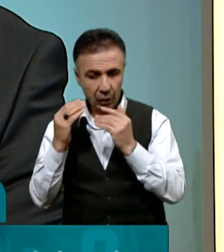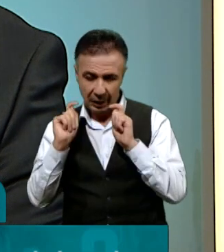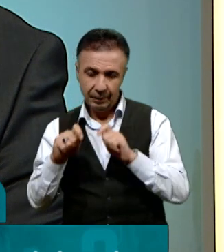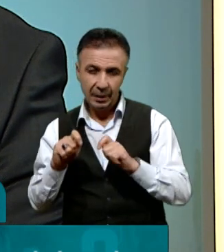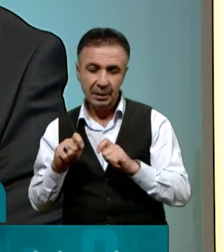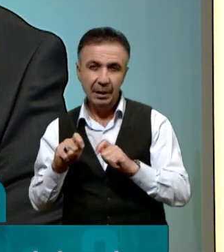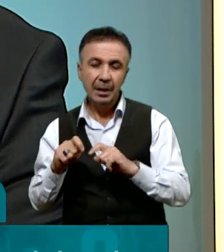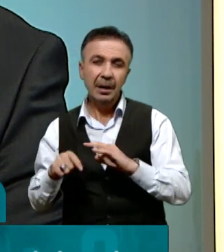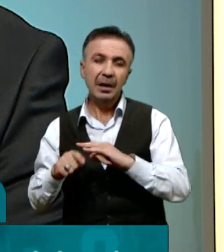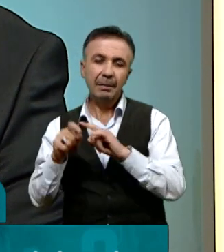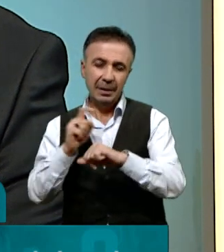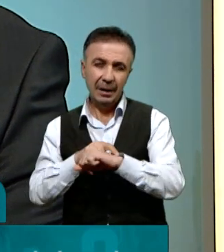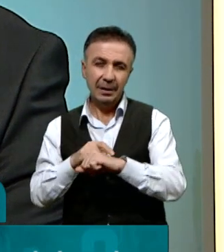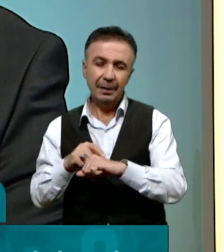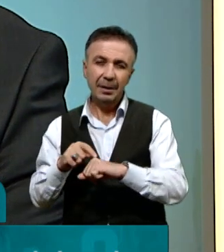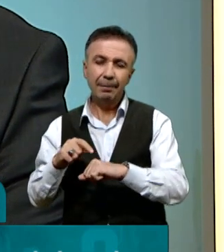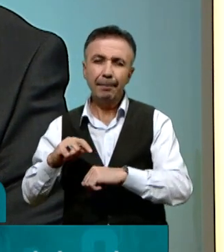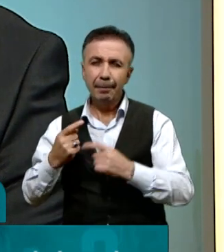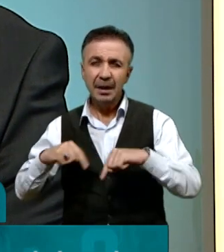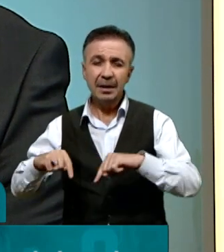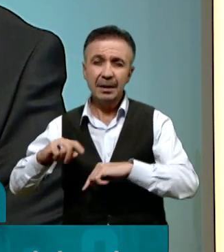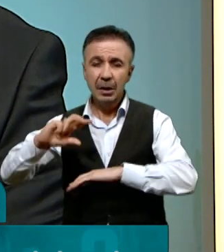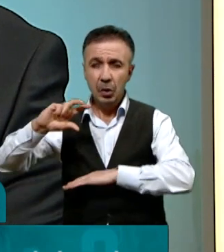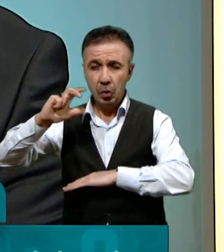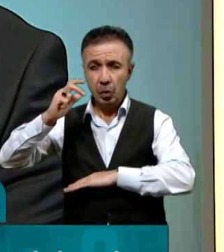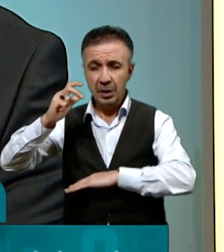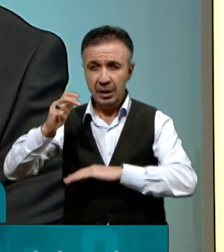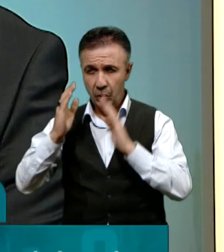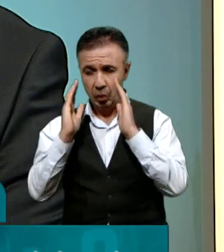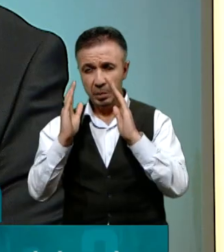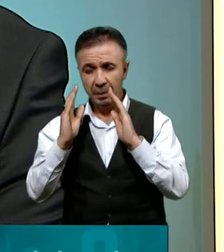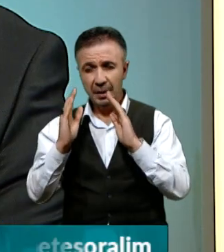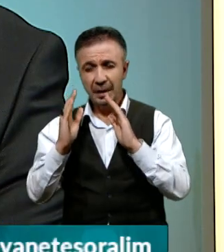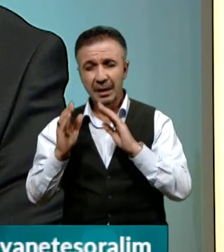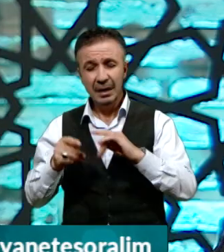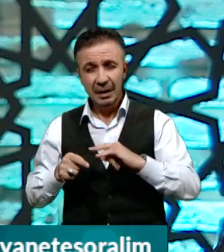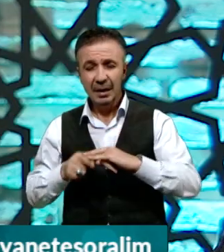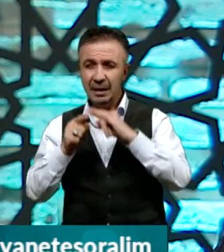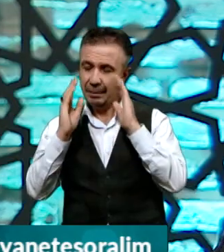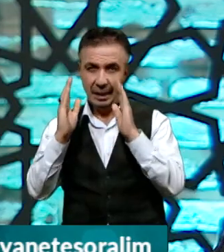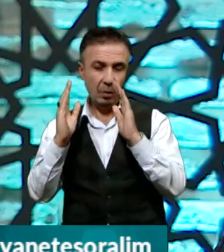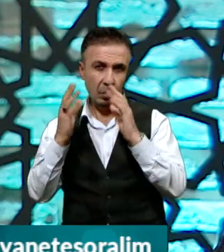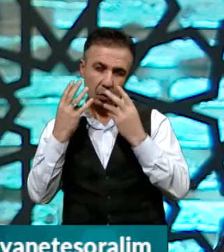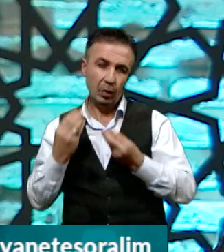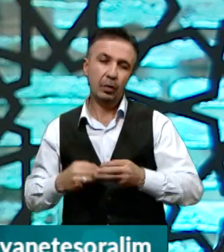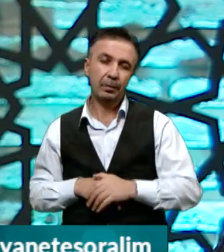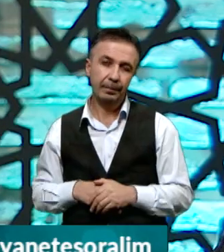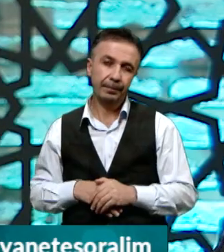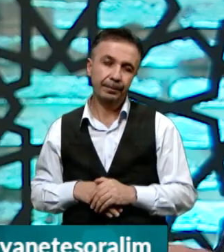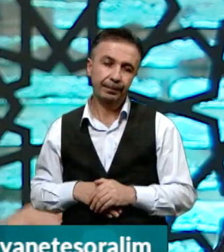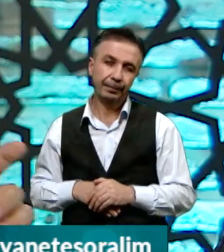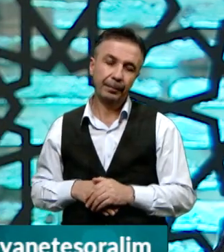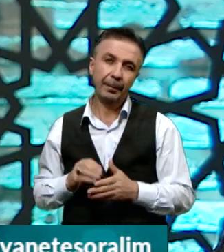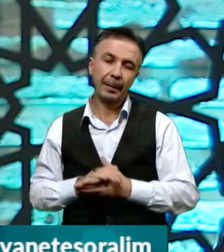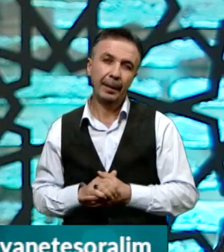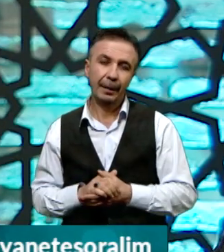güneşe döndüğümüzde nereye dönmüş oluruz? Kıbleye dönmüş oluruz. Ben aslında o onu belirlemek için tabii ki kıbleyi tespit için.